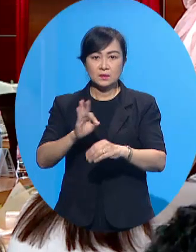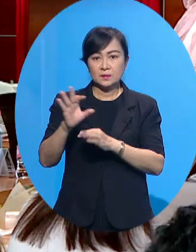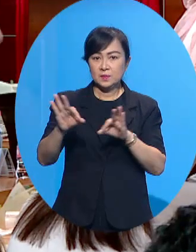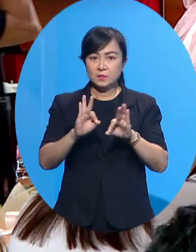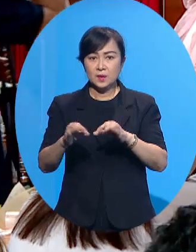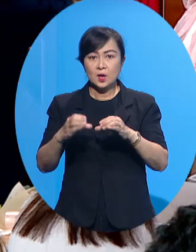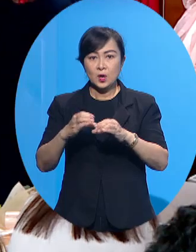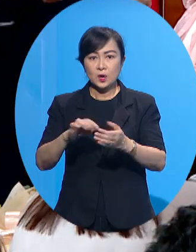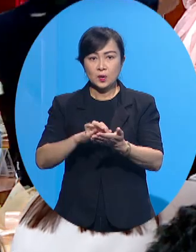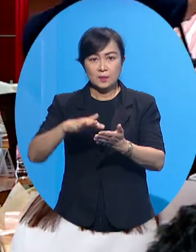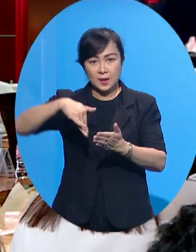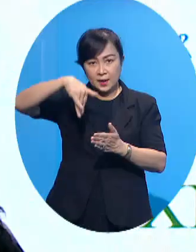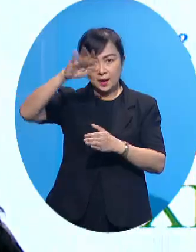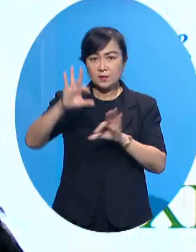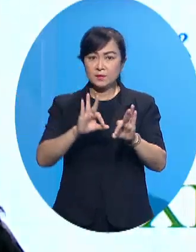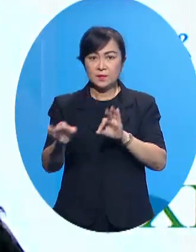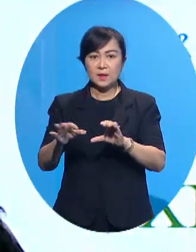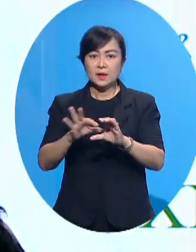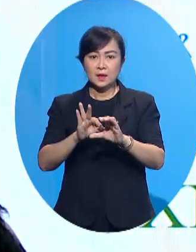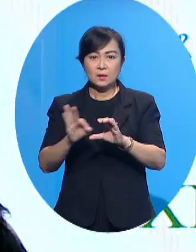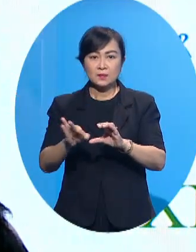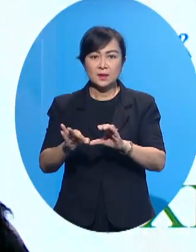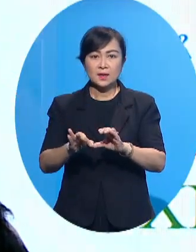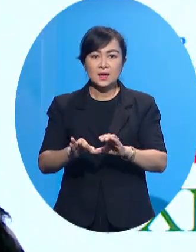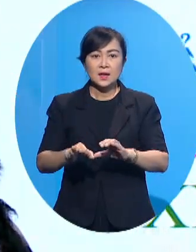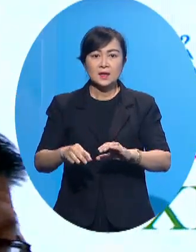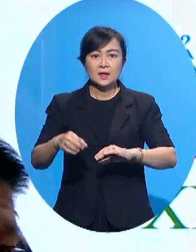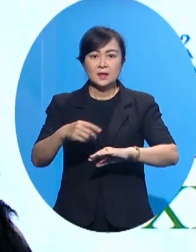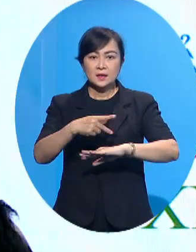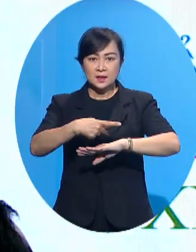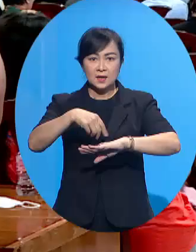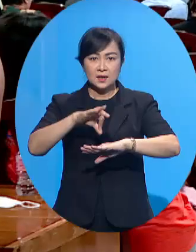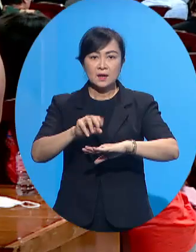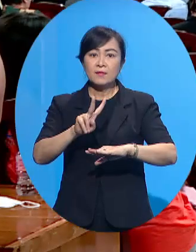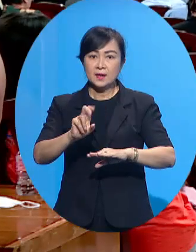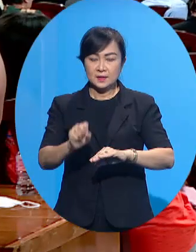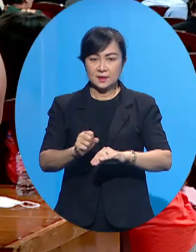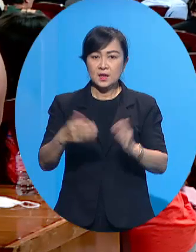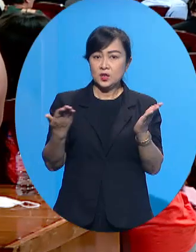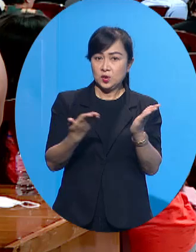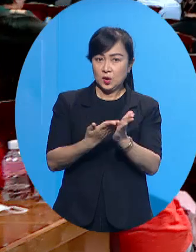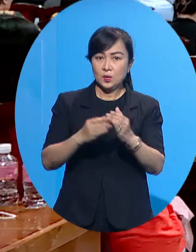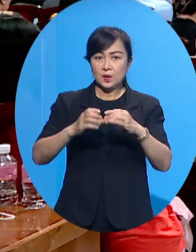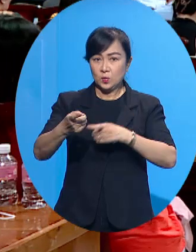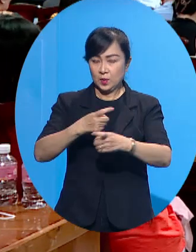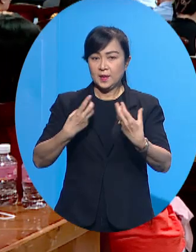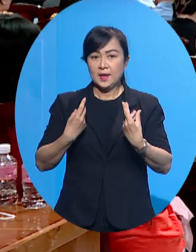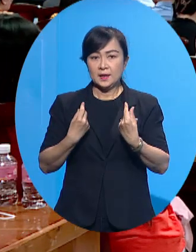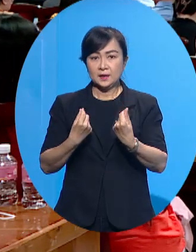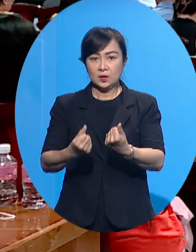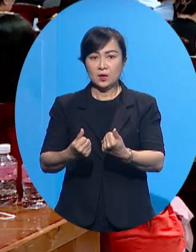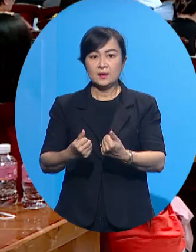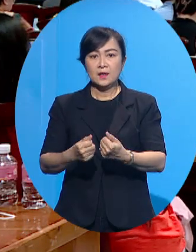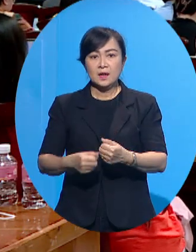phố Hồ Chí Minh, Hội Công nghệ cao Thành phố Hồ Chí Minh, Công ty Cổ phần Việt Nam Kỹ nghệ Súc sản Vissan đã giới thiệu các mô hình quản lý an toàn thực